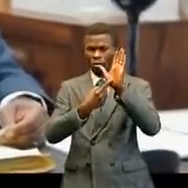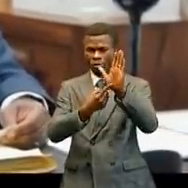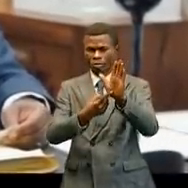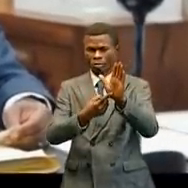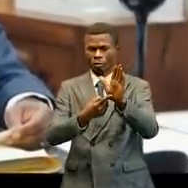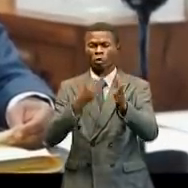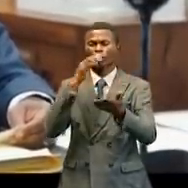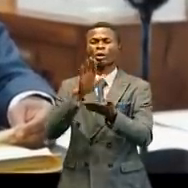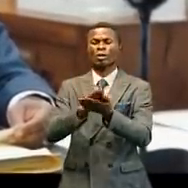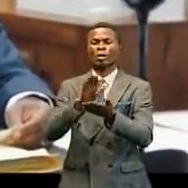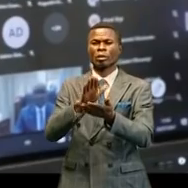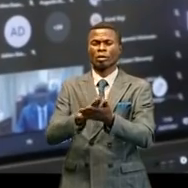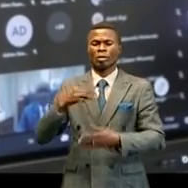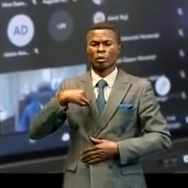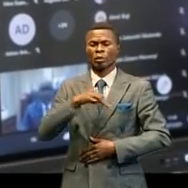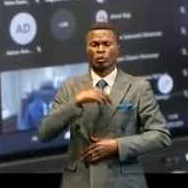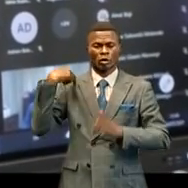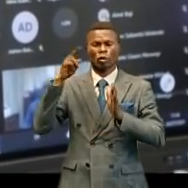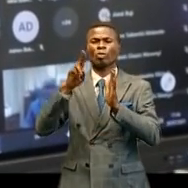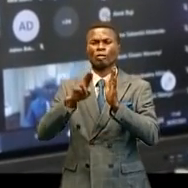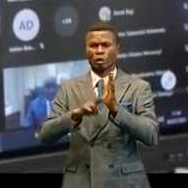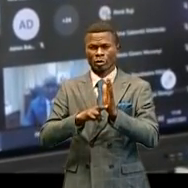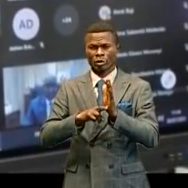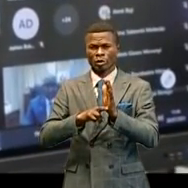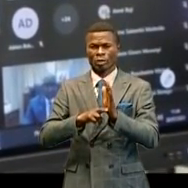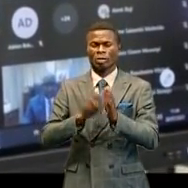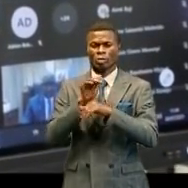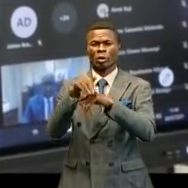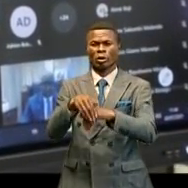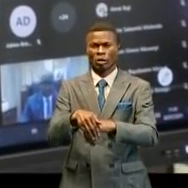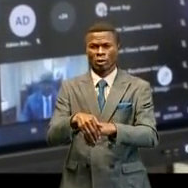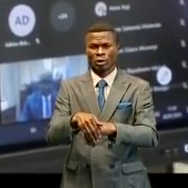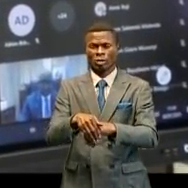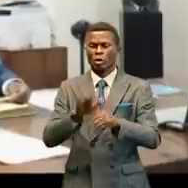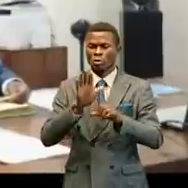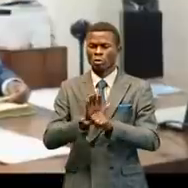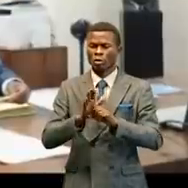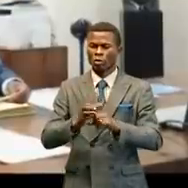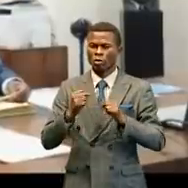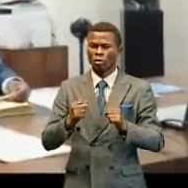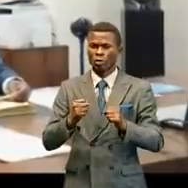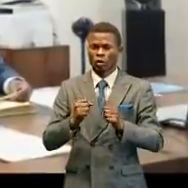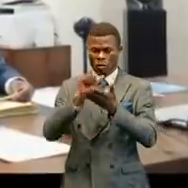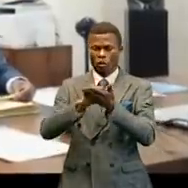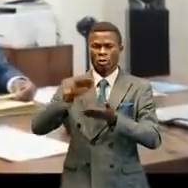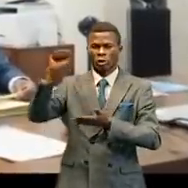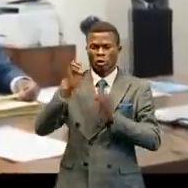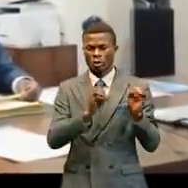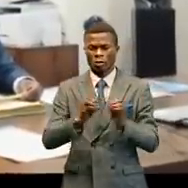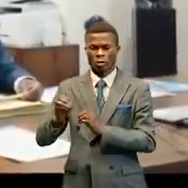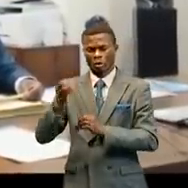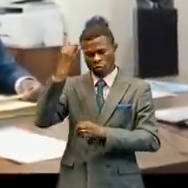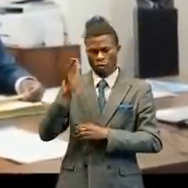ses félicitations aux membres du gouvernement pour leur participation active au séminaire organisé à